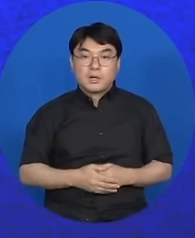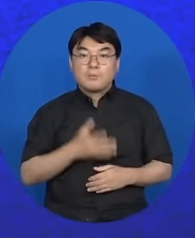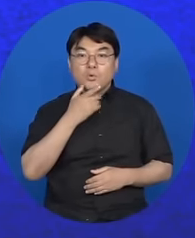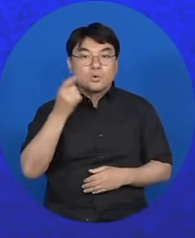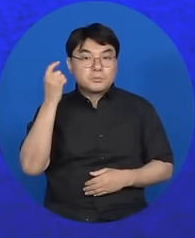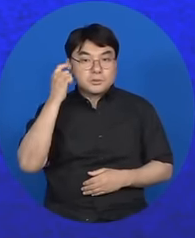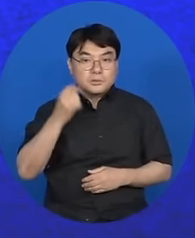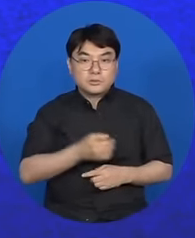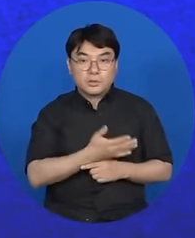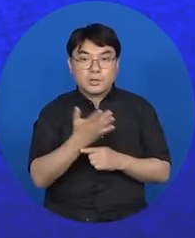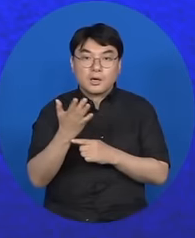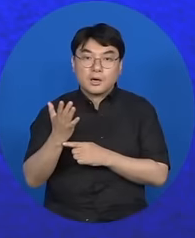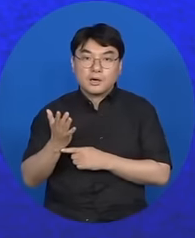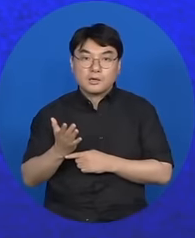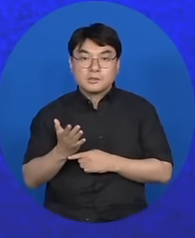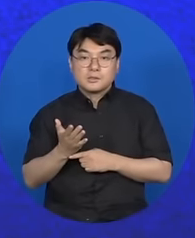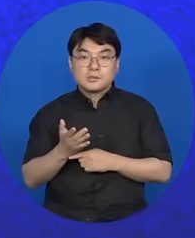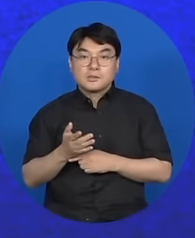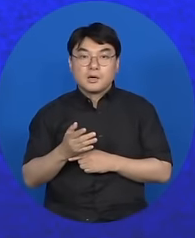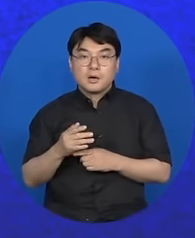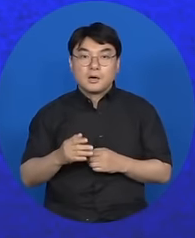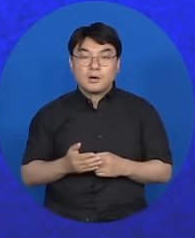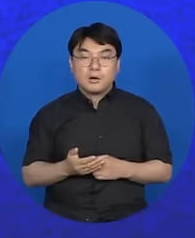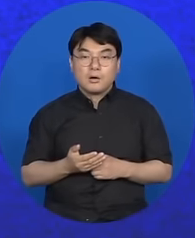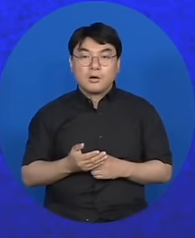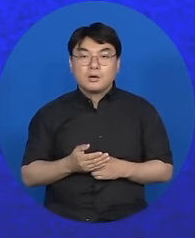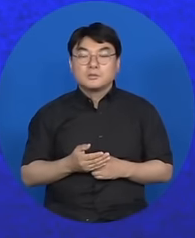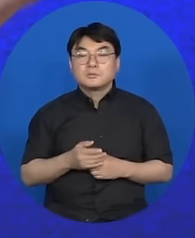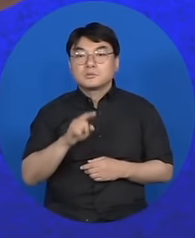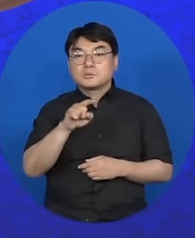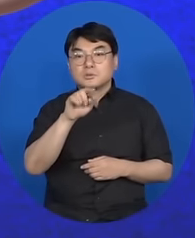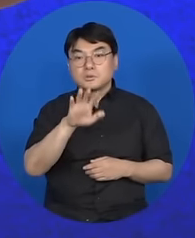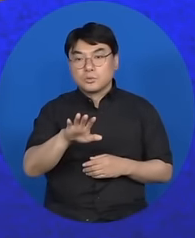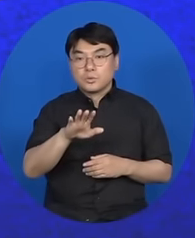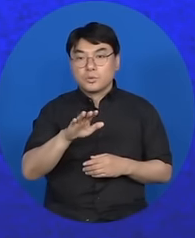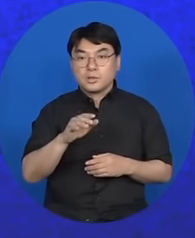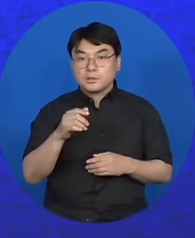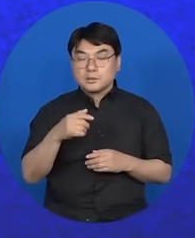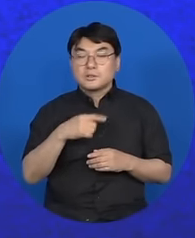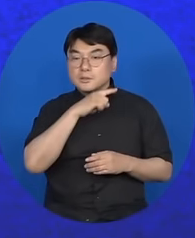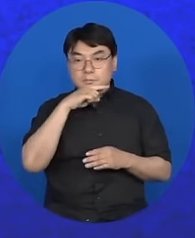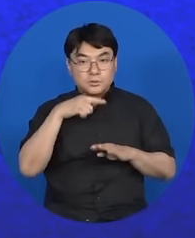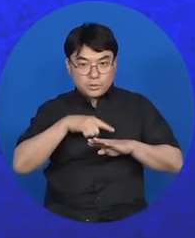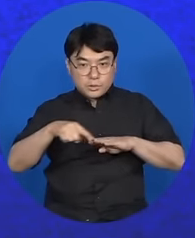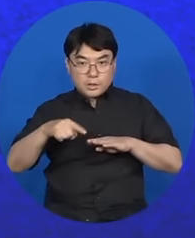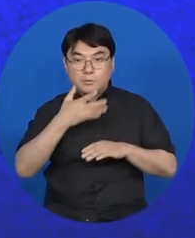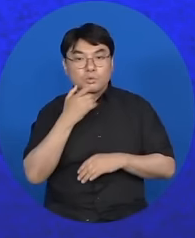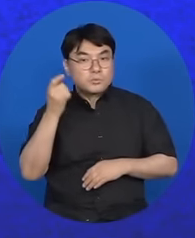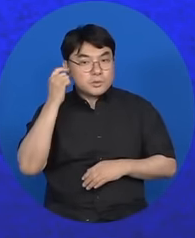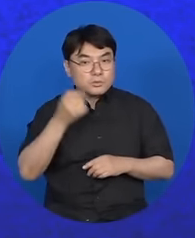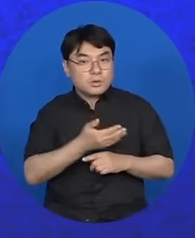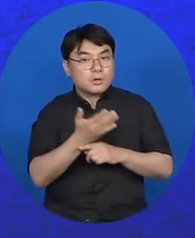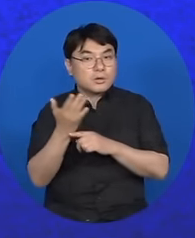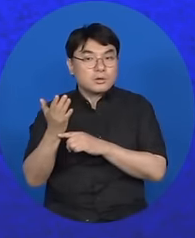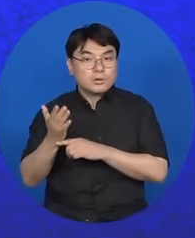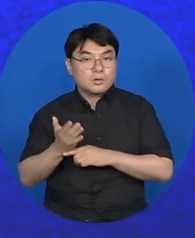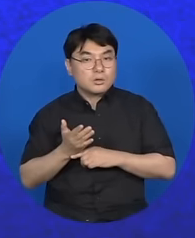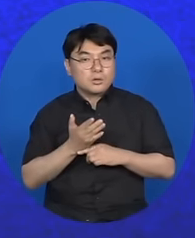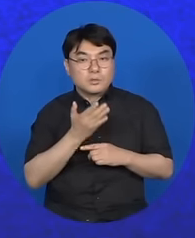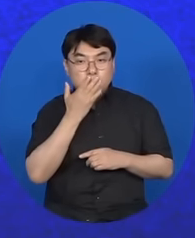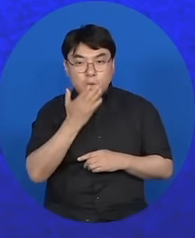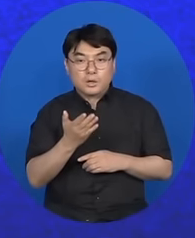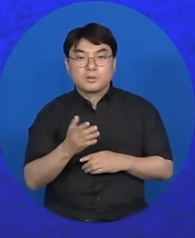전하여 그들의 민족에게부터 복음이 전해질 수 있도록 하나님이 우리에게 보내주신 사람들이잖아요. 근데 우리가 이